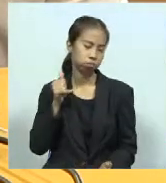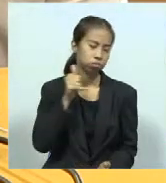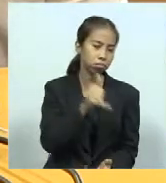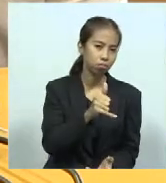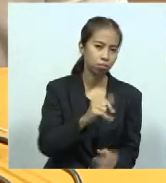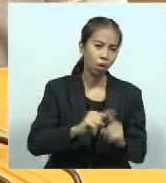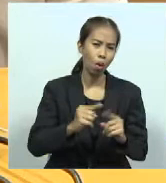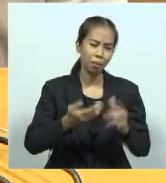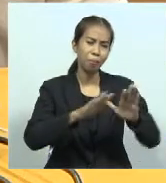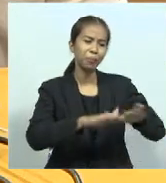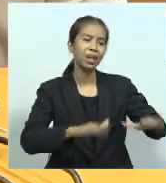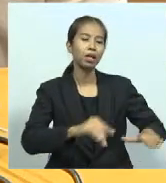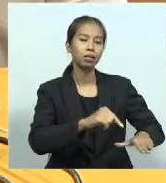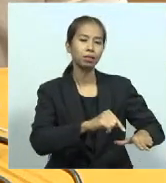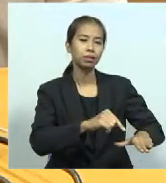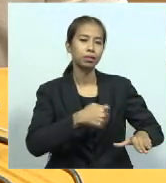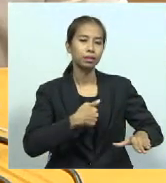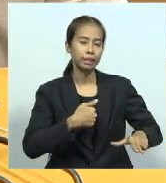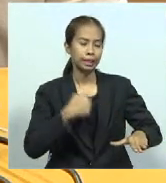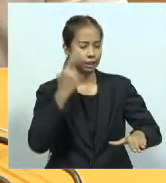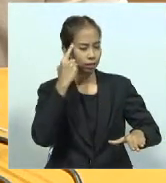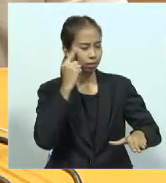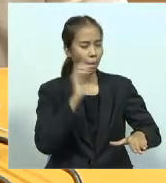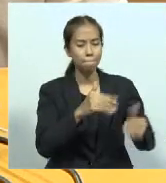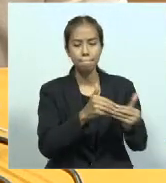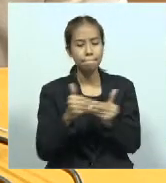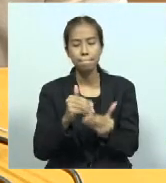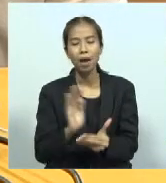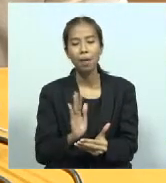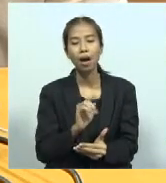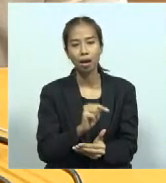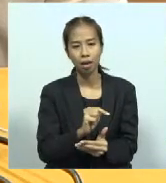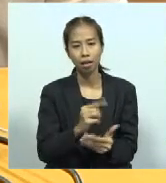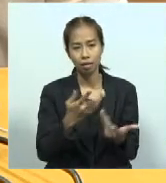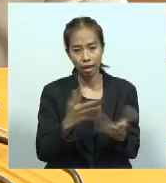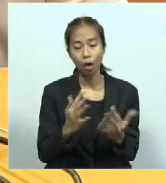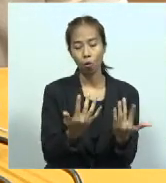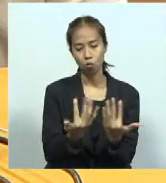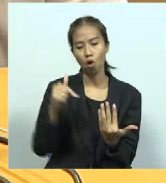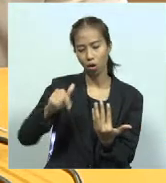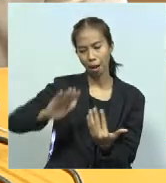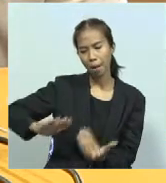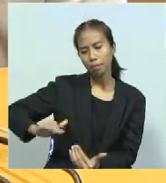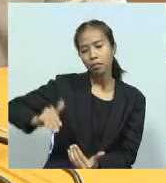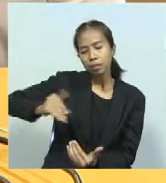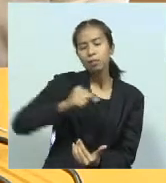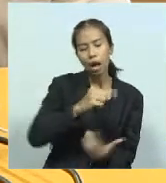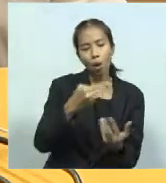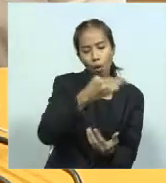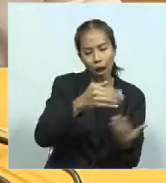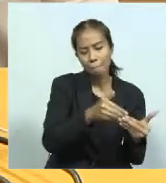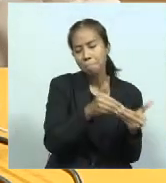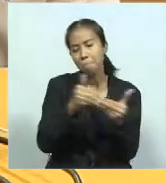ขายังเด็กอยู่พี่ก็เลยไม่ได้มาแล้วก็หวังว่ารอเขาอาการดีขึ้นแล้วค่อยจะพามาเยี่ยม